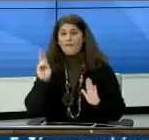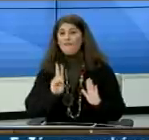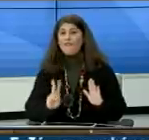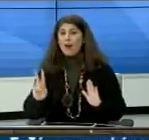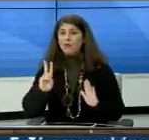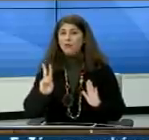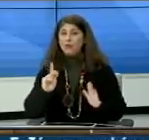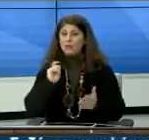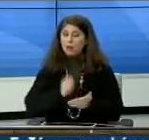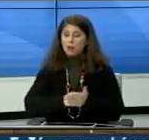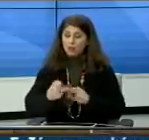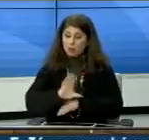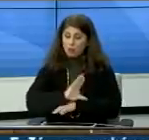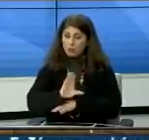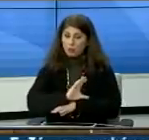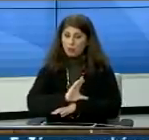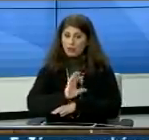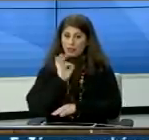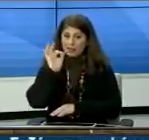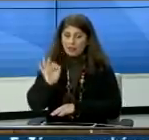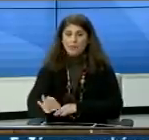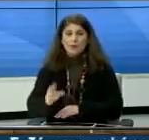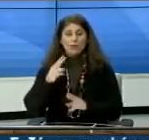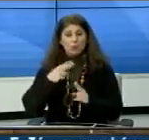αποκτήσουν υπολογιστές. Και φτάνουν σε